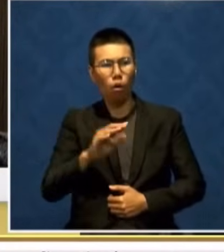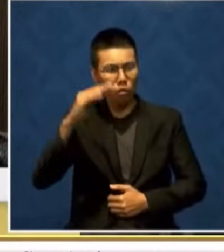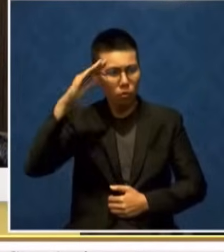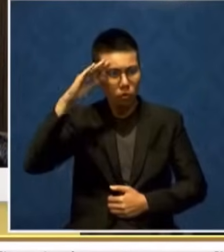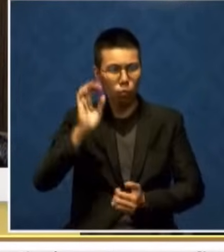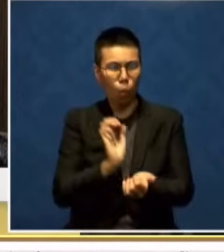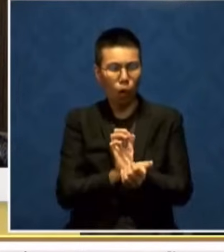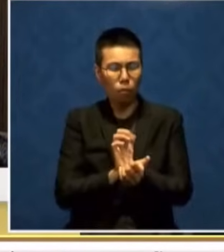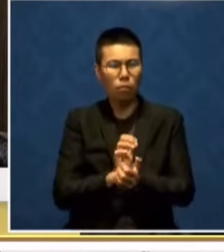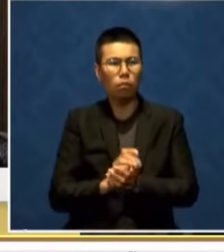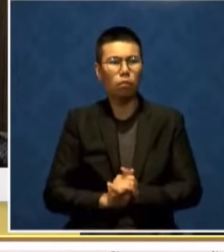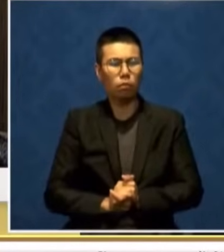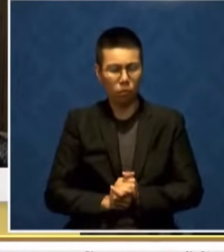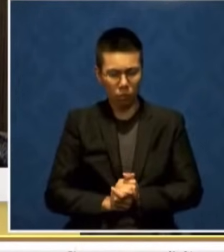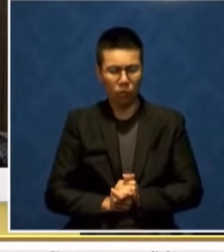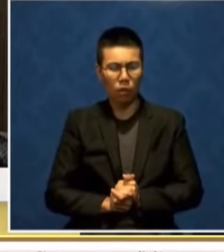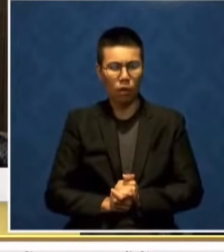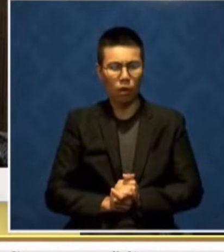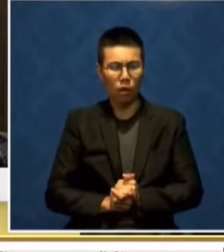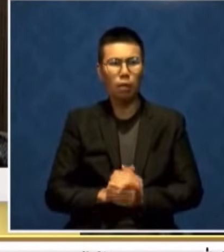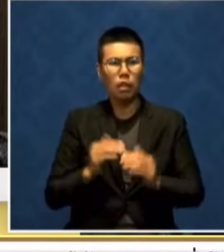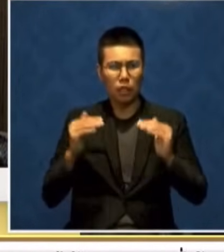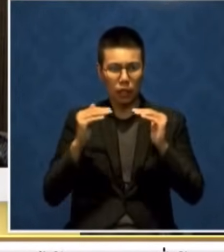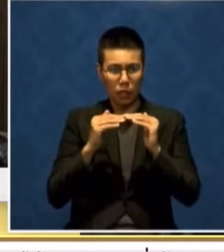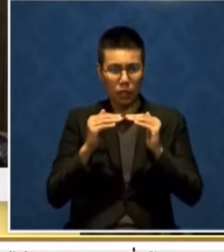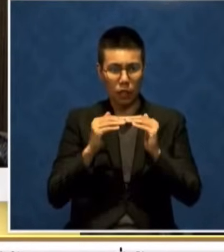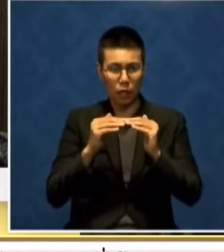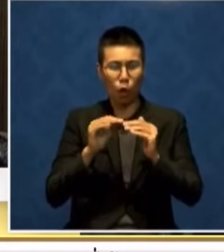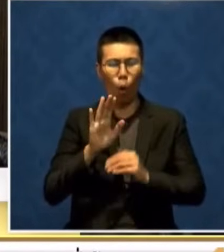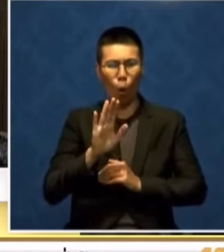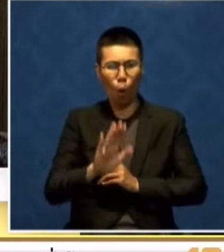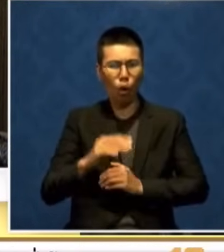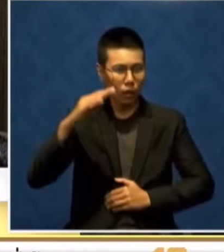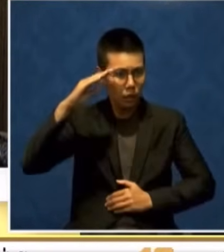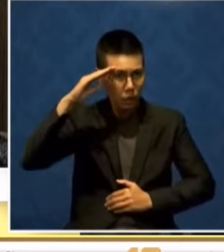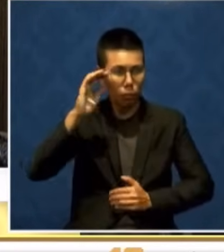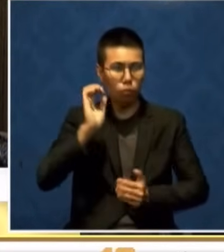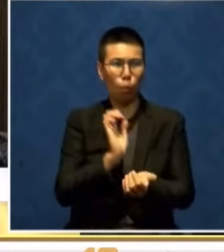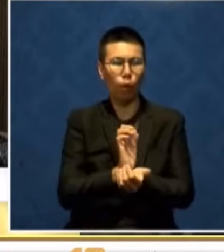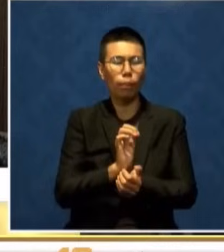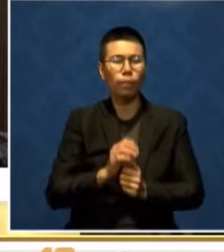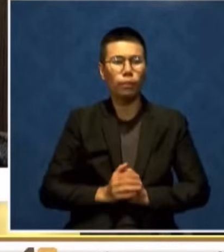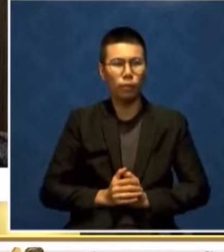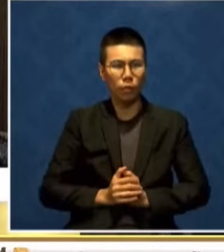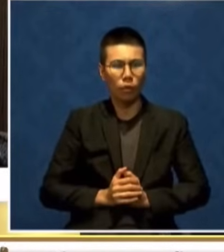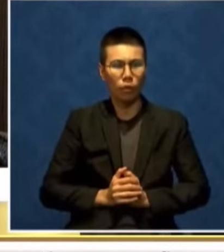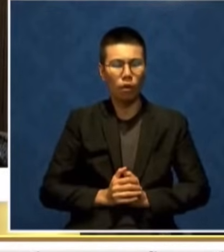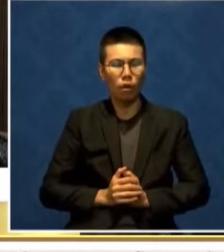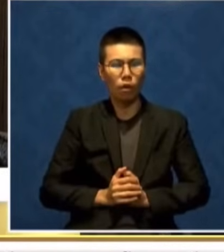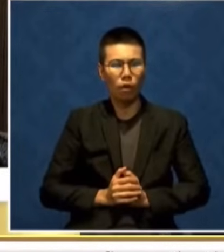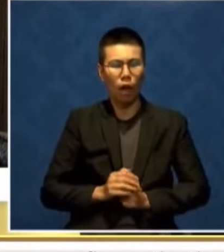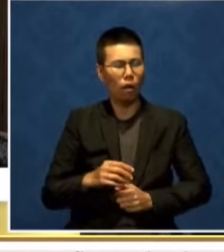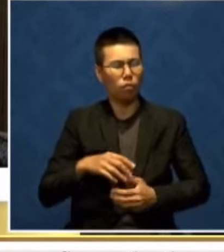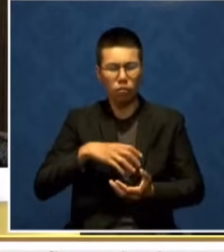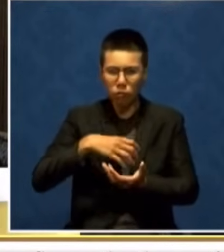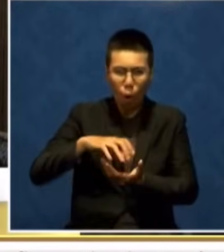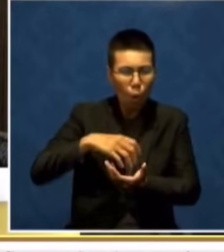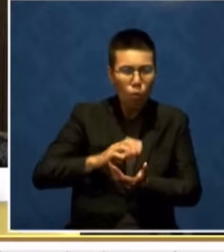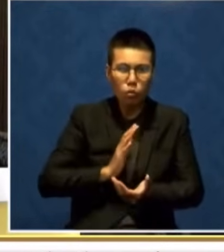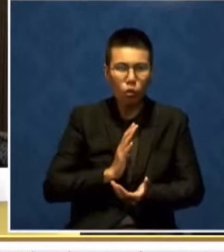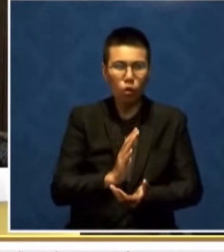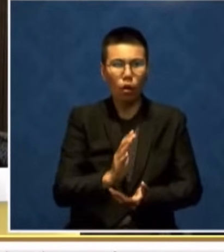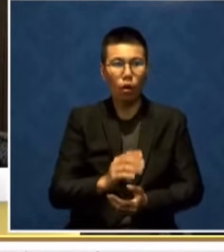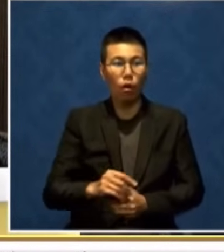คืนความเป็นธรรมในเรื่องของสิทธิเนื้อตัวร่างกายของตำรวจแล้วพูดกันตรงๆนะไอ้ผม